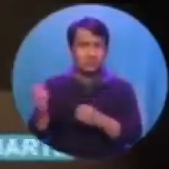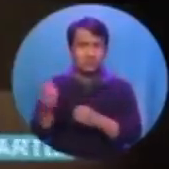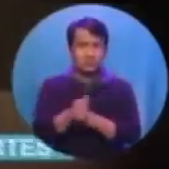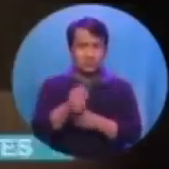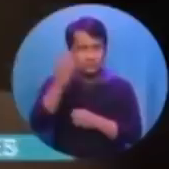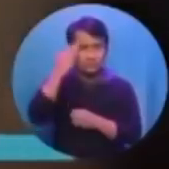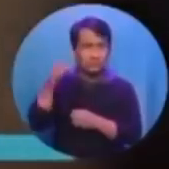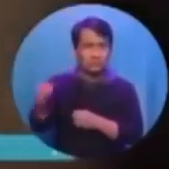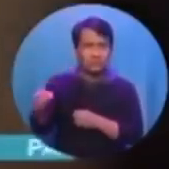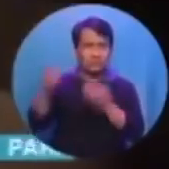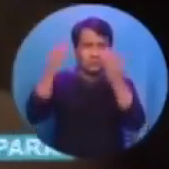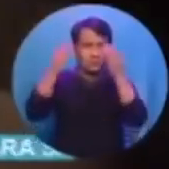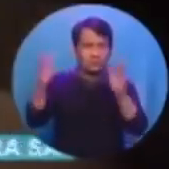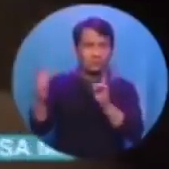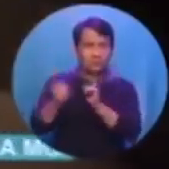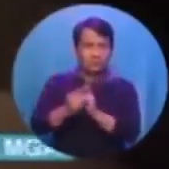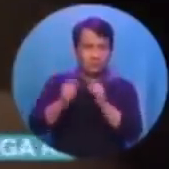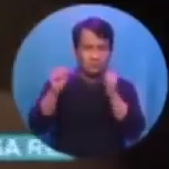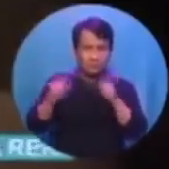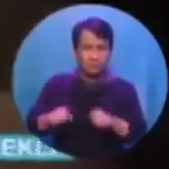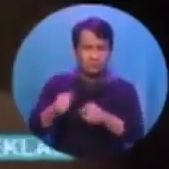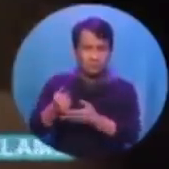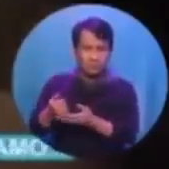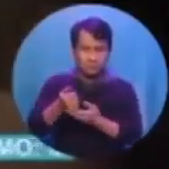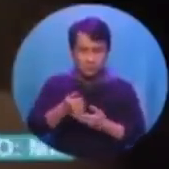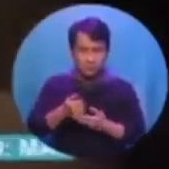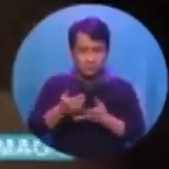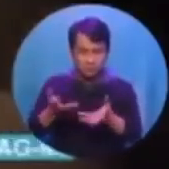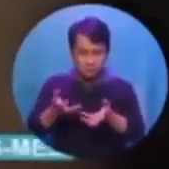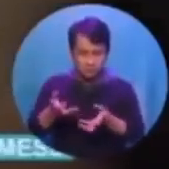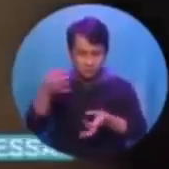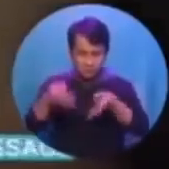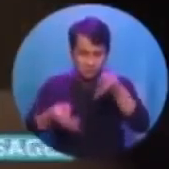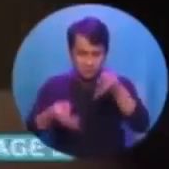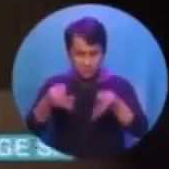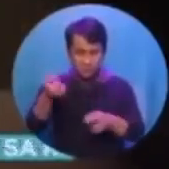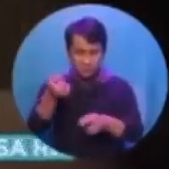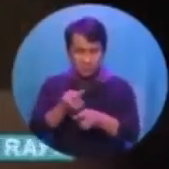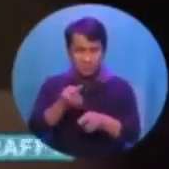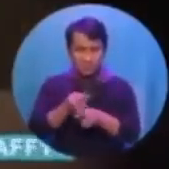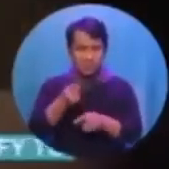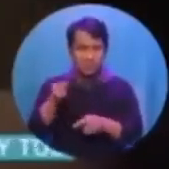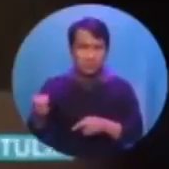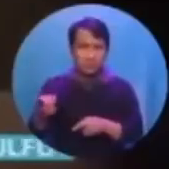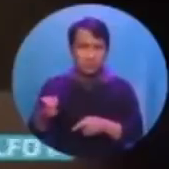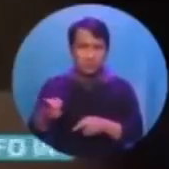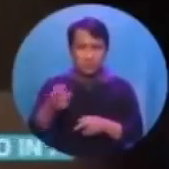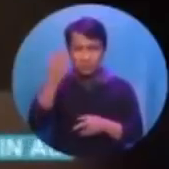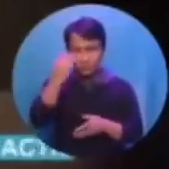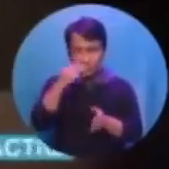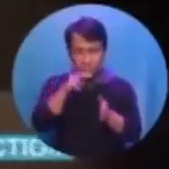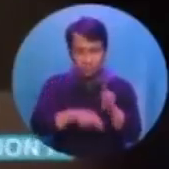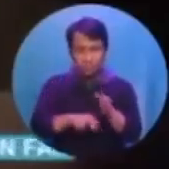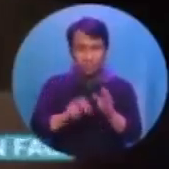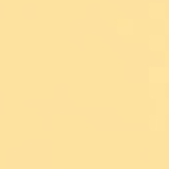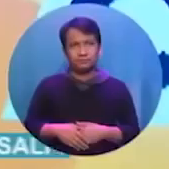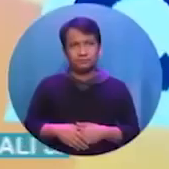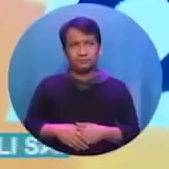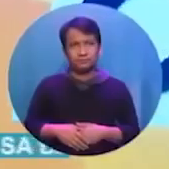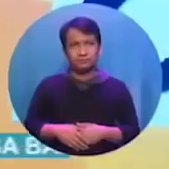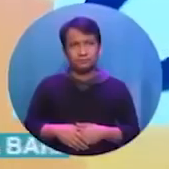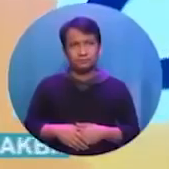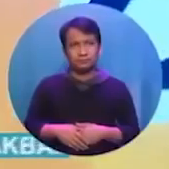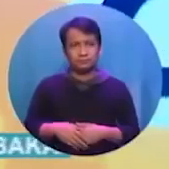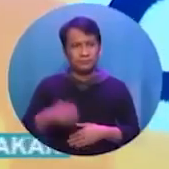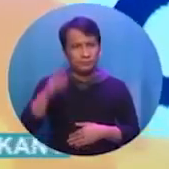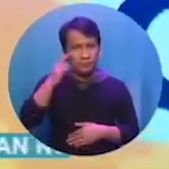sila kilala. Gusto ko kong makamit ang ustisya kasi nilibing namin yung anak ko na